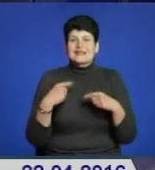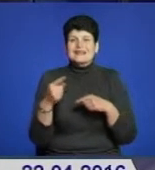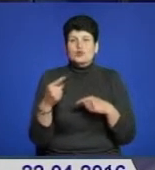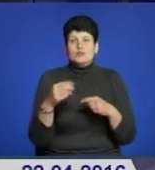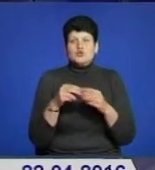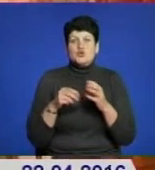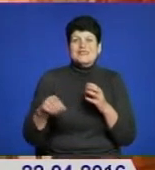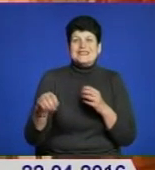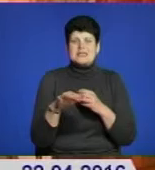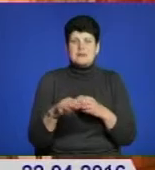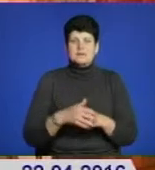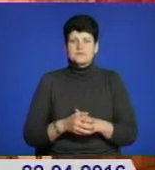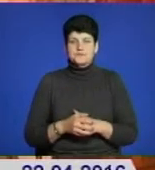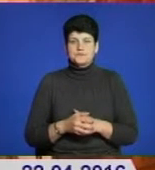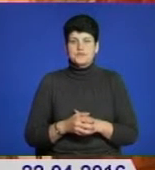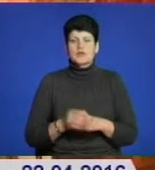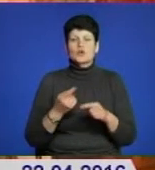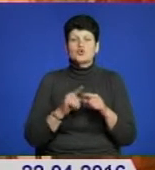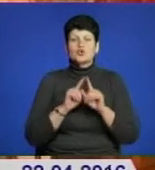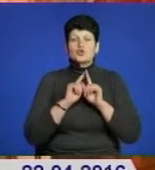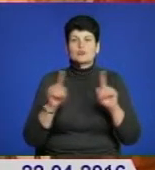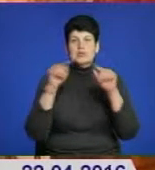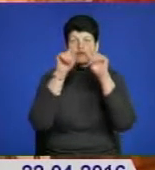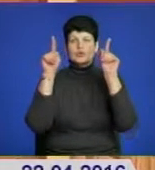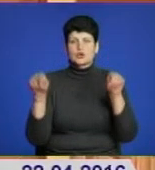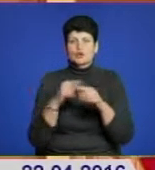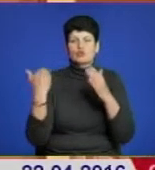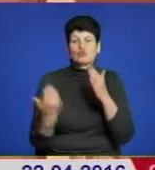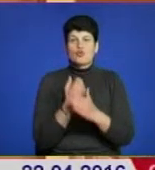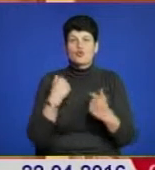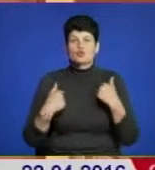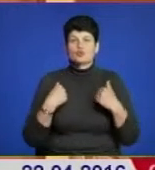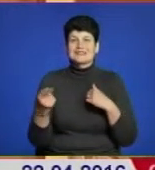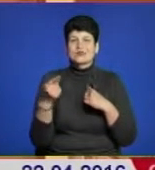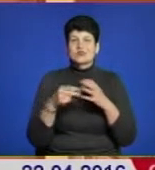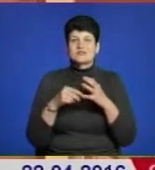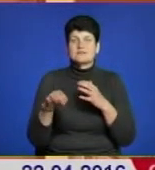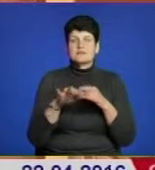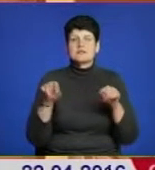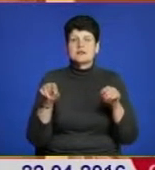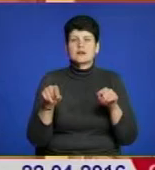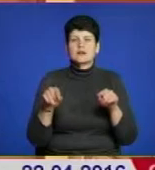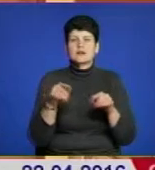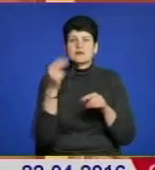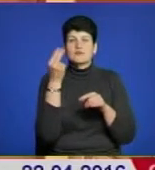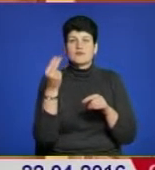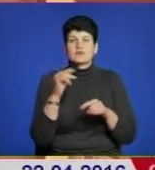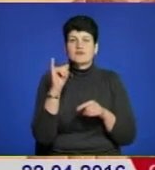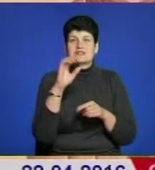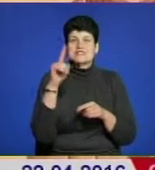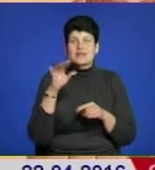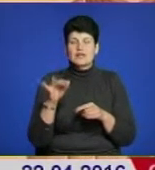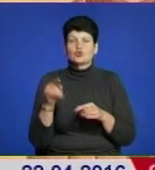Більше у сюжеті. Цю особливу ікону новомучеників тернопільської землі створив місцевий художник Ігор Зілінко. Тут